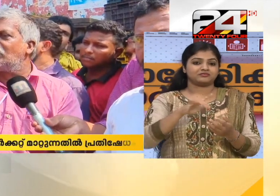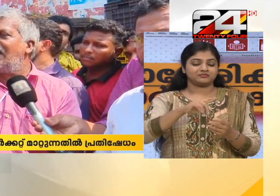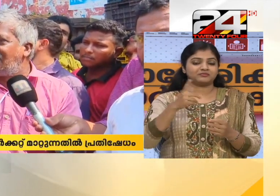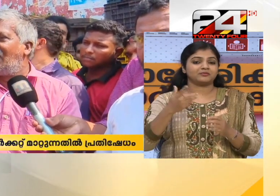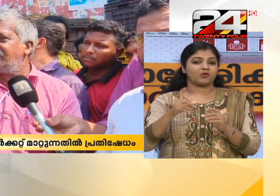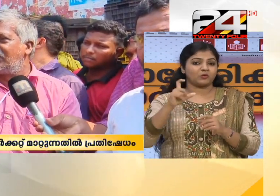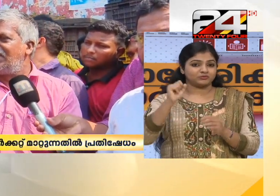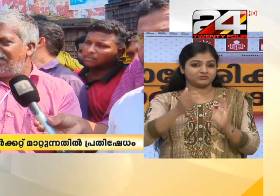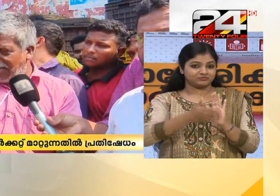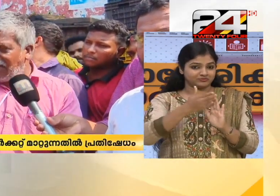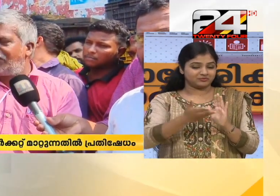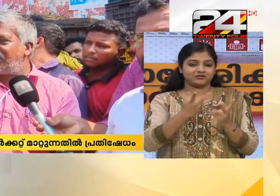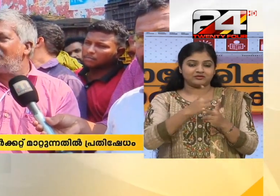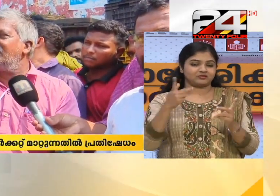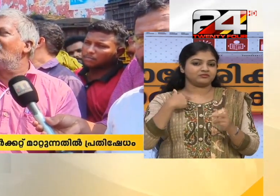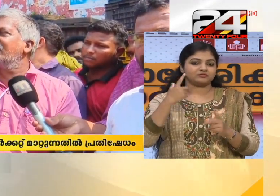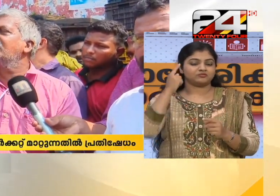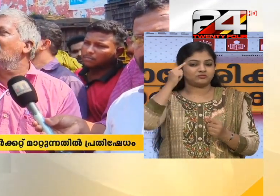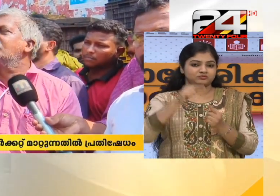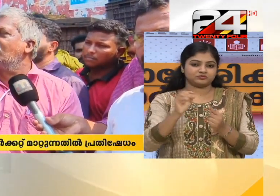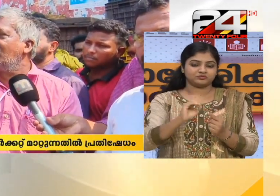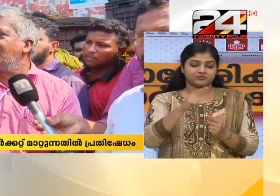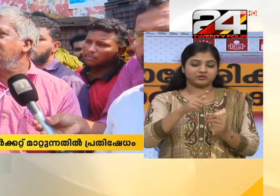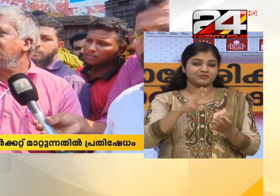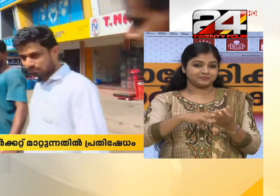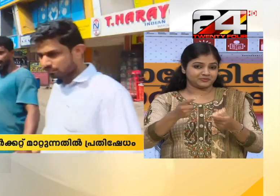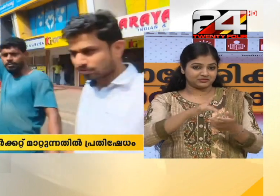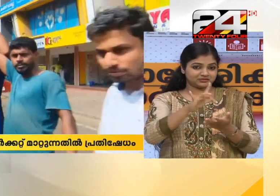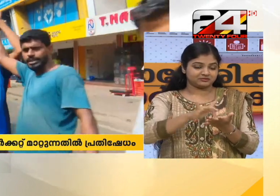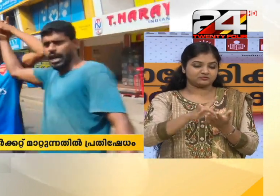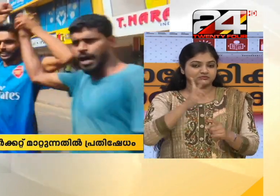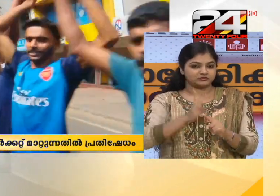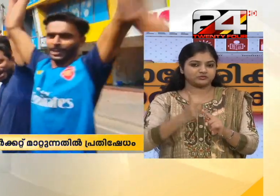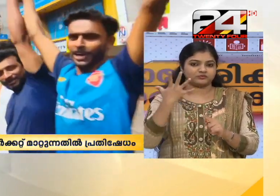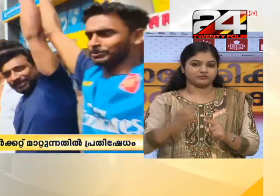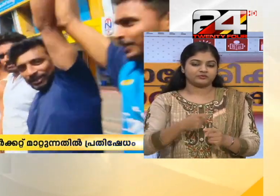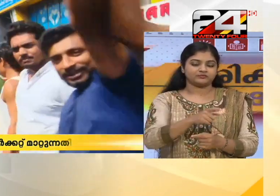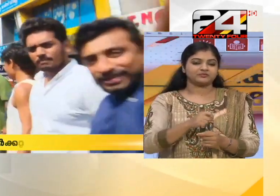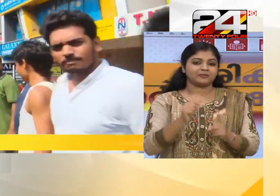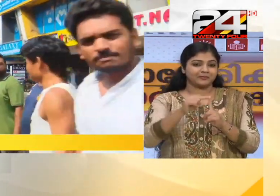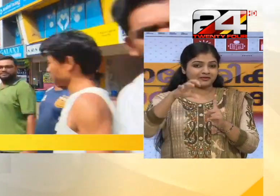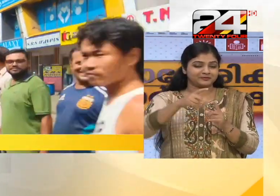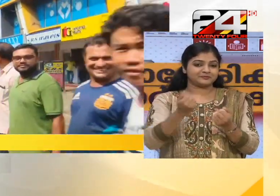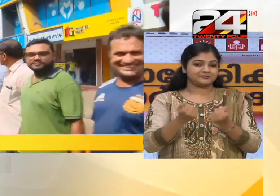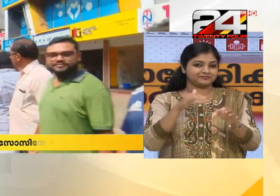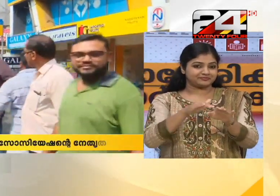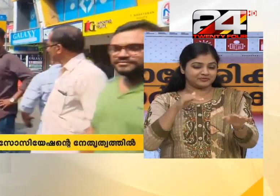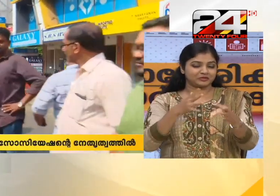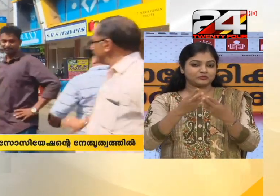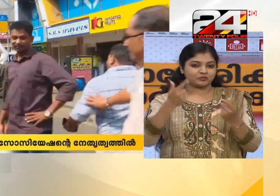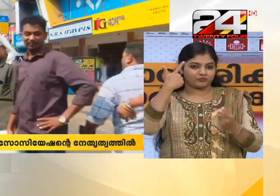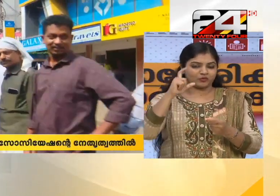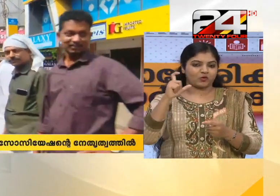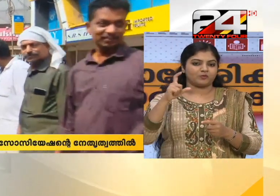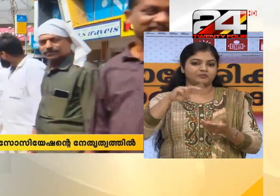ബിൽഡിംഗ് എടുക്കണമെന്നല്ല ഞങ്ങളെ വിഷയം. ഞങ്ങളെ വിഷയം ഈ മാർക്കറ്റ് നിലനിർത്തണം എന്നുള്ളതാണ്. പാളയത്തെ ഗതാഗത കുരുക്ക് ഒഴിവാക്കുക എന്ന ലക്ഷ്യത്തോടെയാണ്